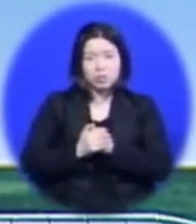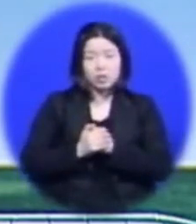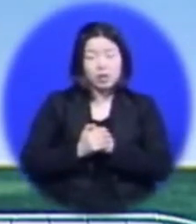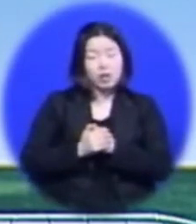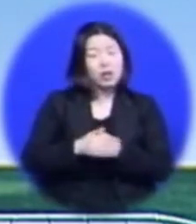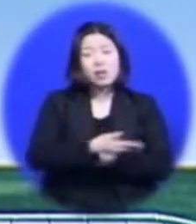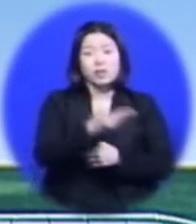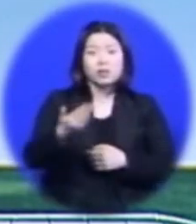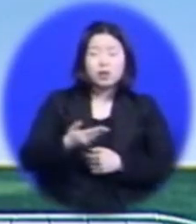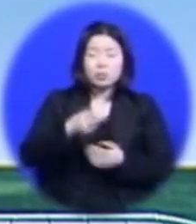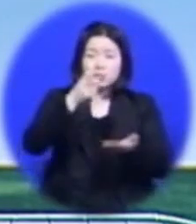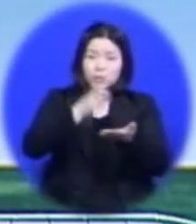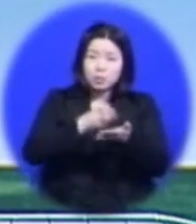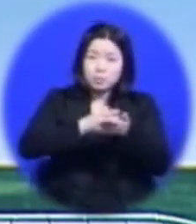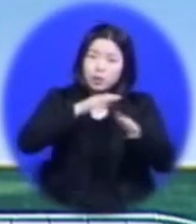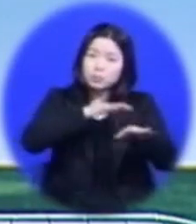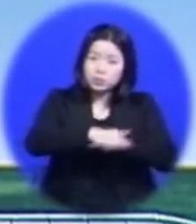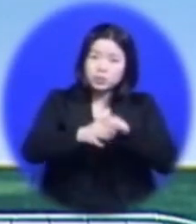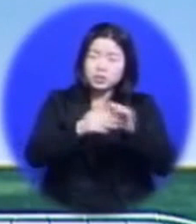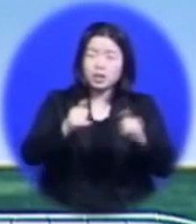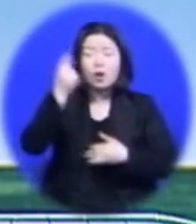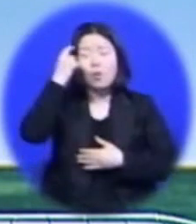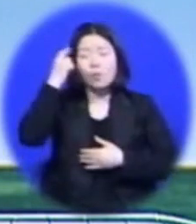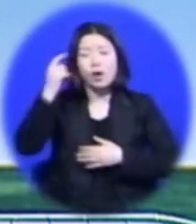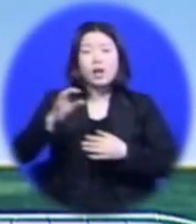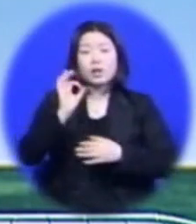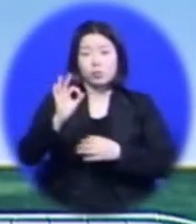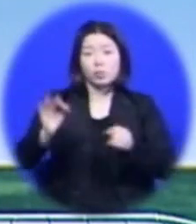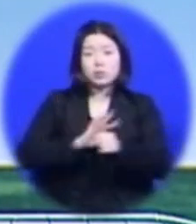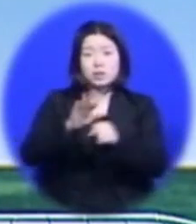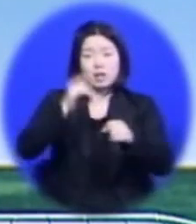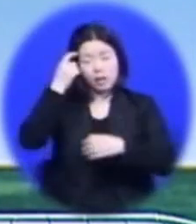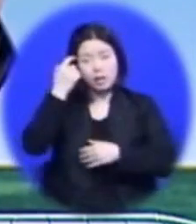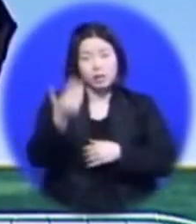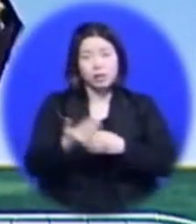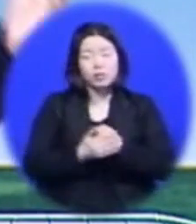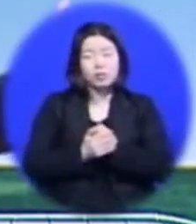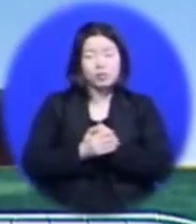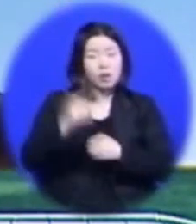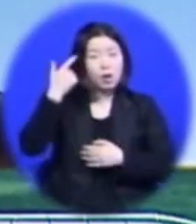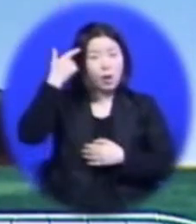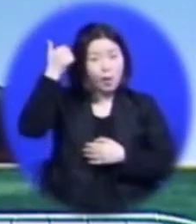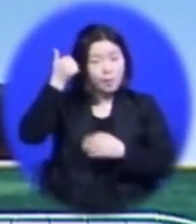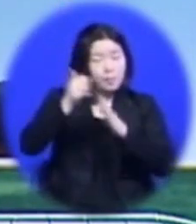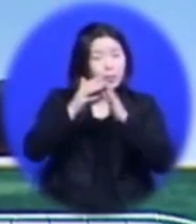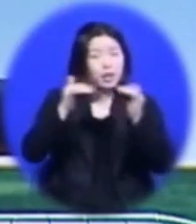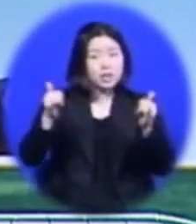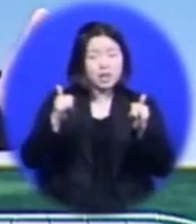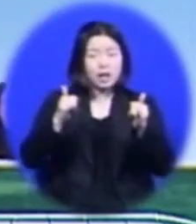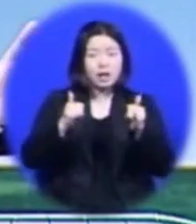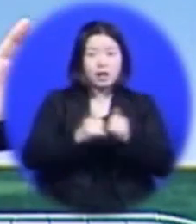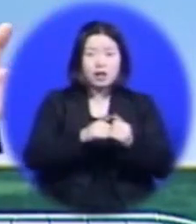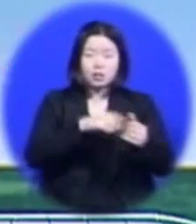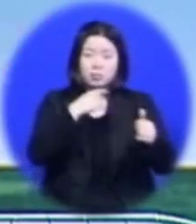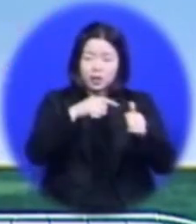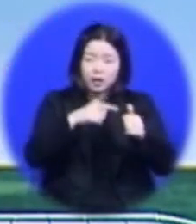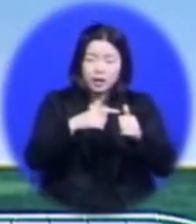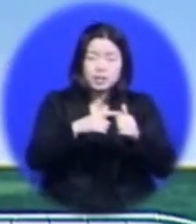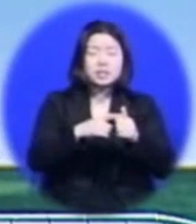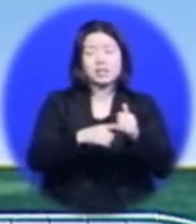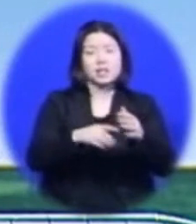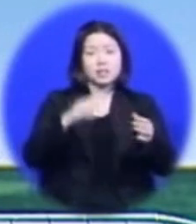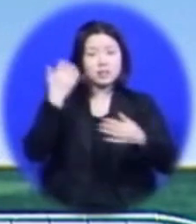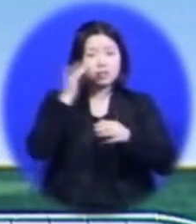아니, 여러분, 율법주의자들은 왜 이렇게 돈을 사랑할까요? 목회자 멘토링 세미나에 멘토로 오신